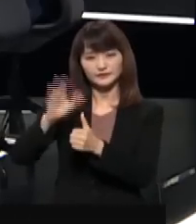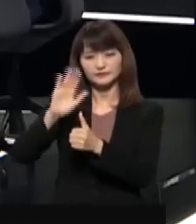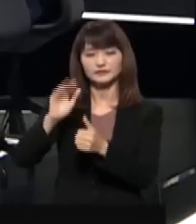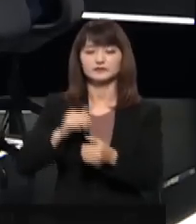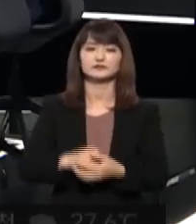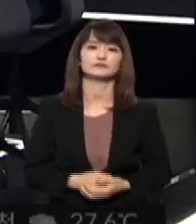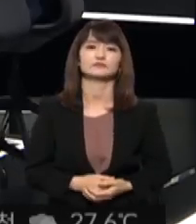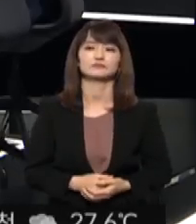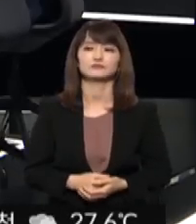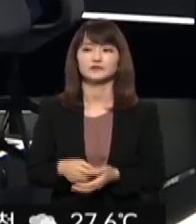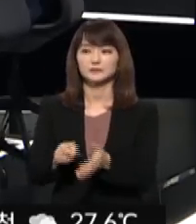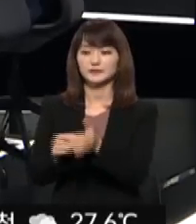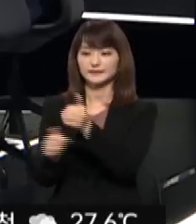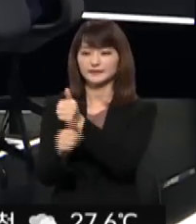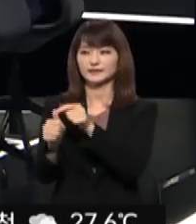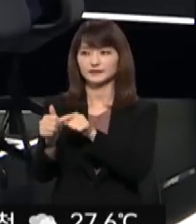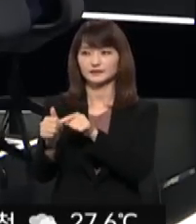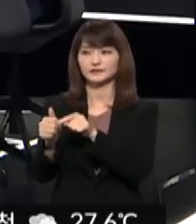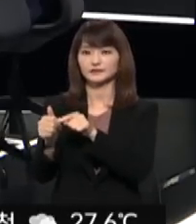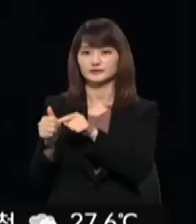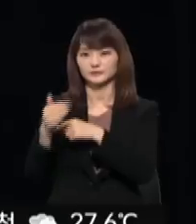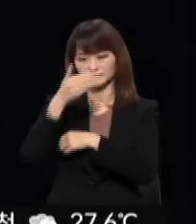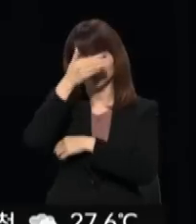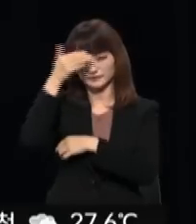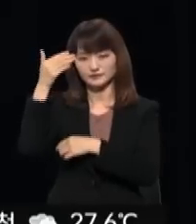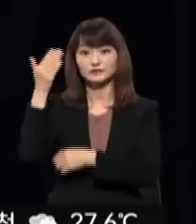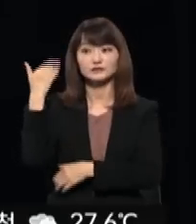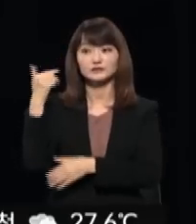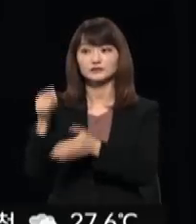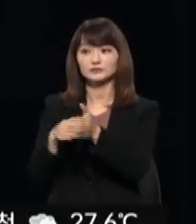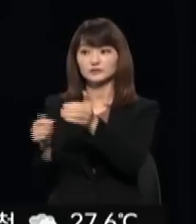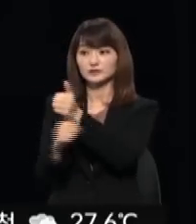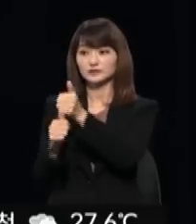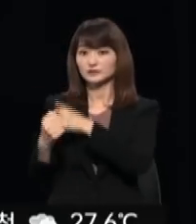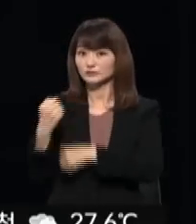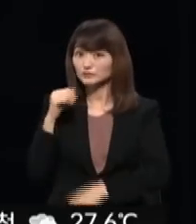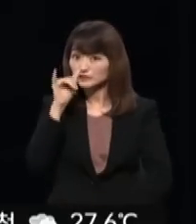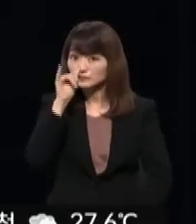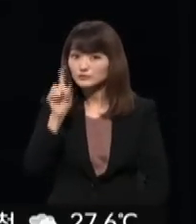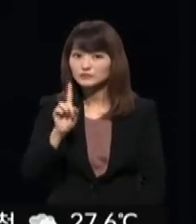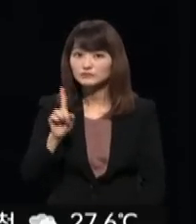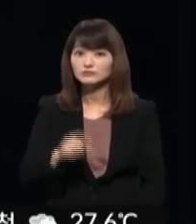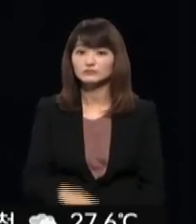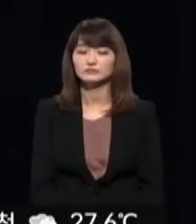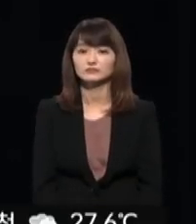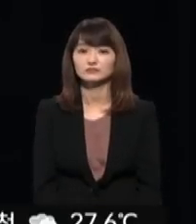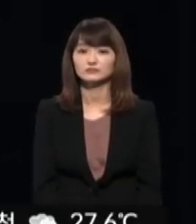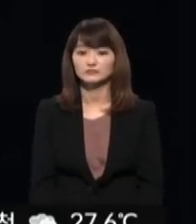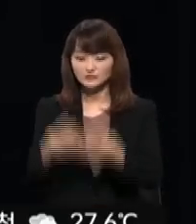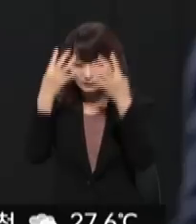다른데 이제 어쨌든 비대위원인데 청년이었죠 전직 비대위원이 그 정도 힘이 좀 있습니다